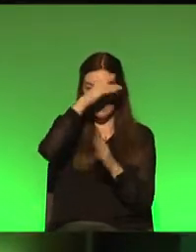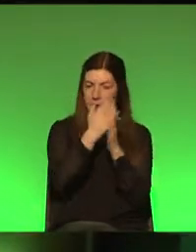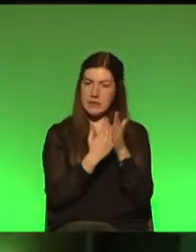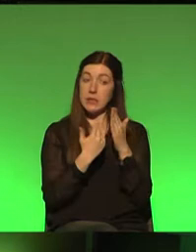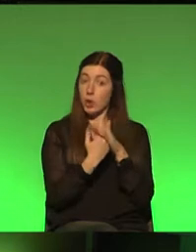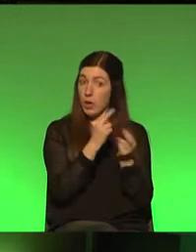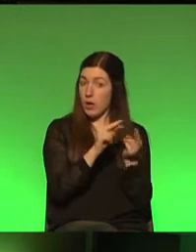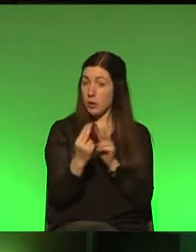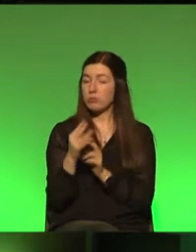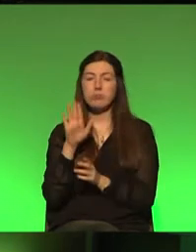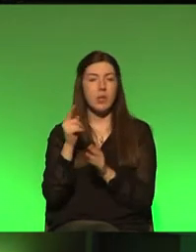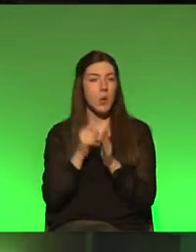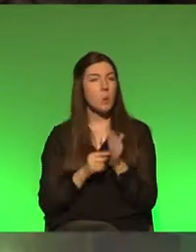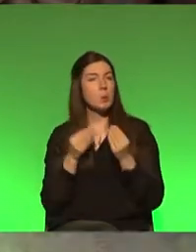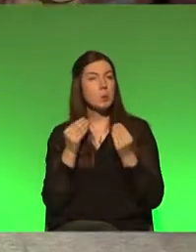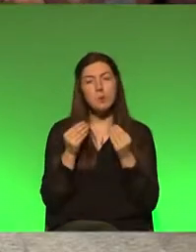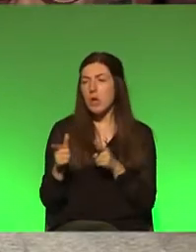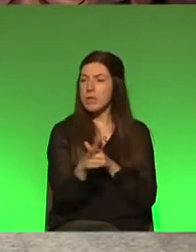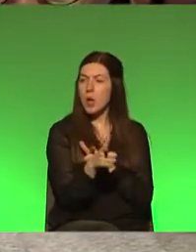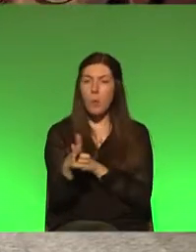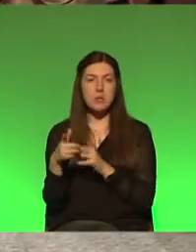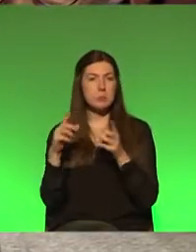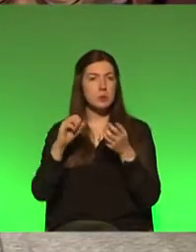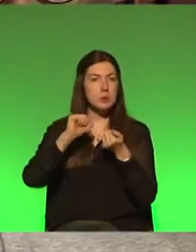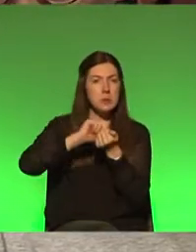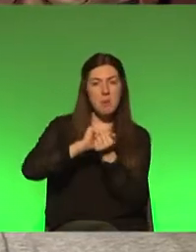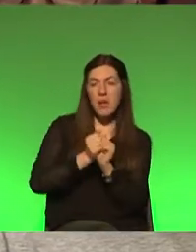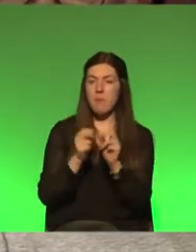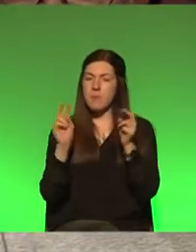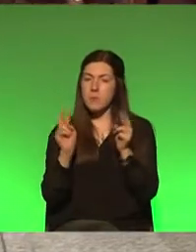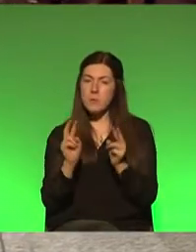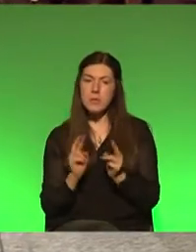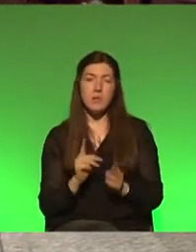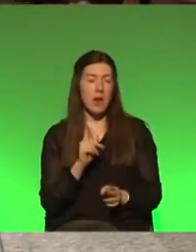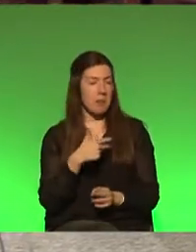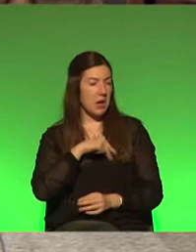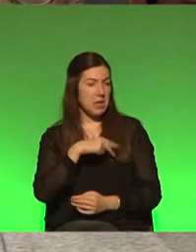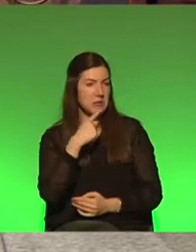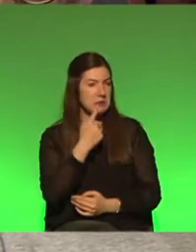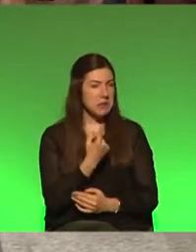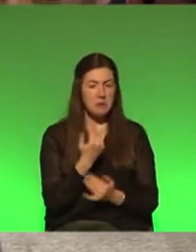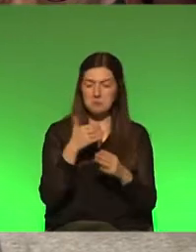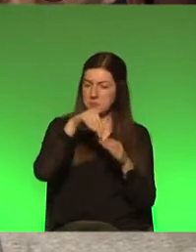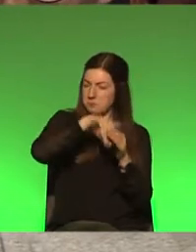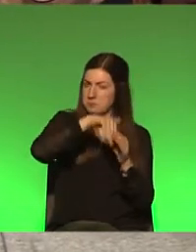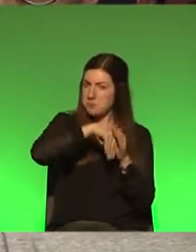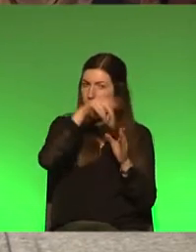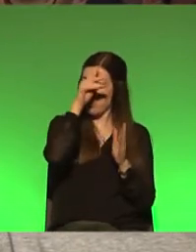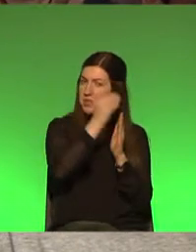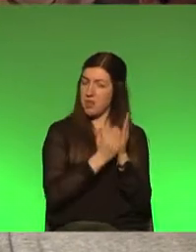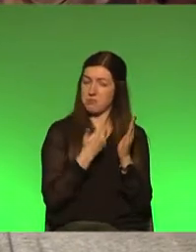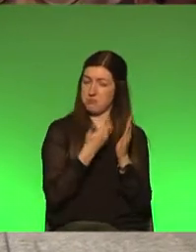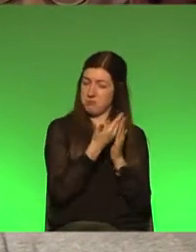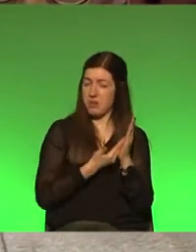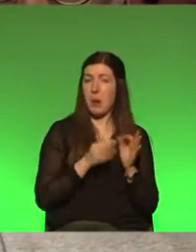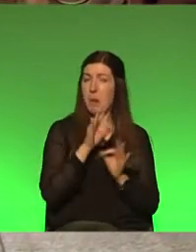argumentiert immer mit der Terrorismusbekämpfung. Und man muss aber sagen, die Maßnahmen, die in diesem Polizeigesetz vorgesehen